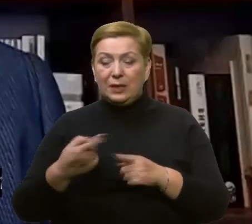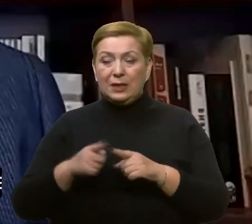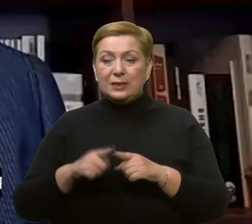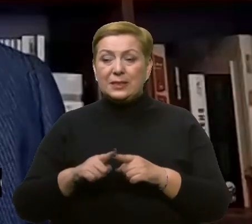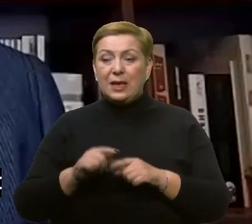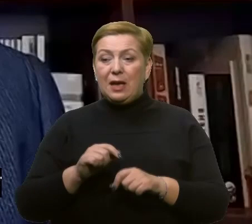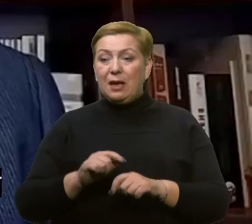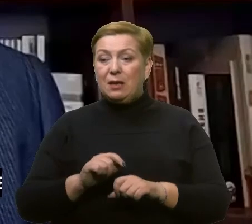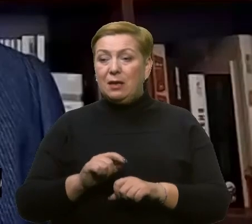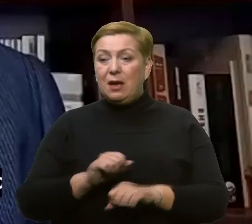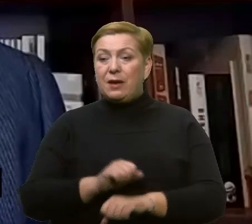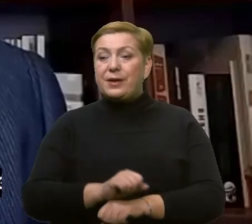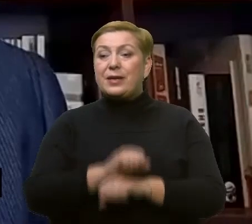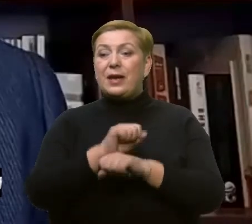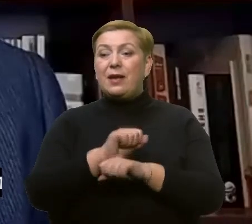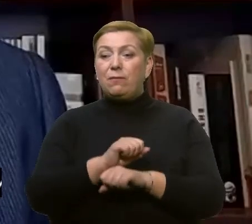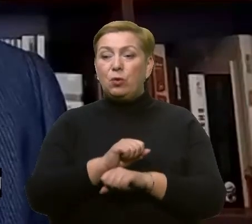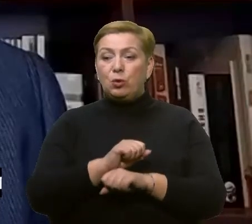і якраз